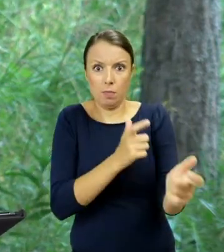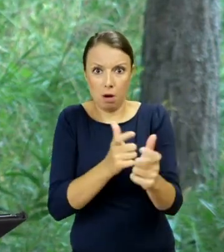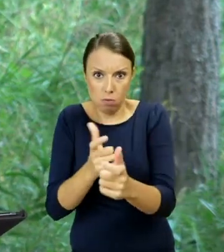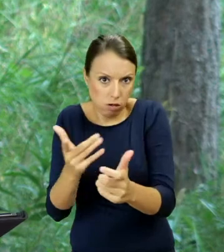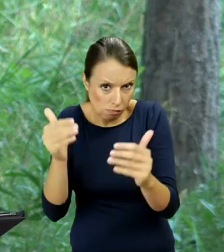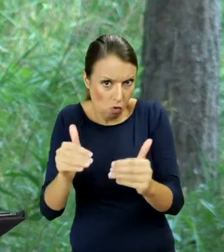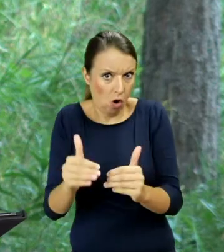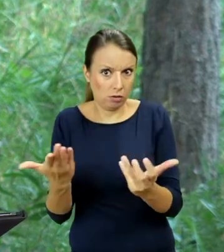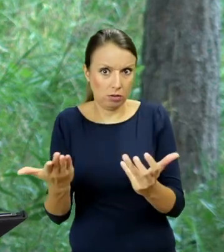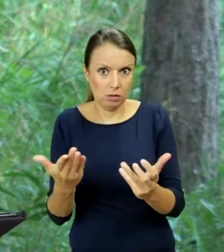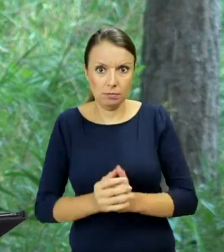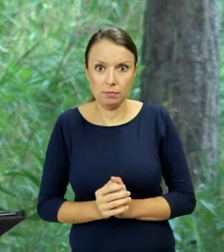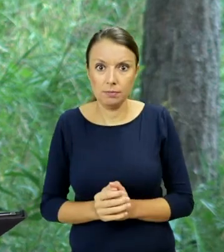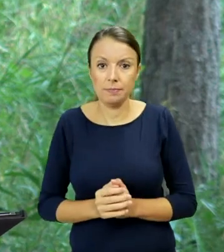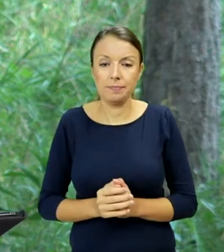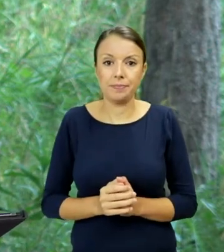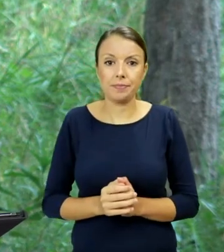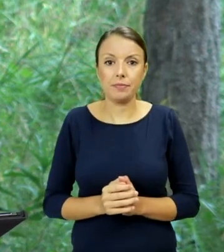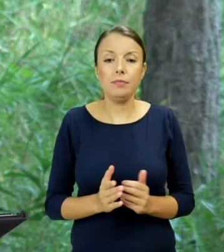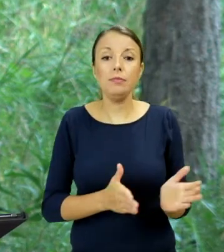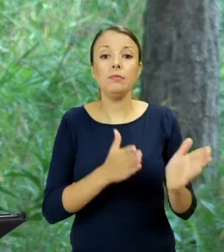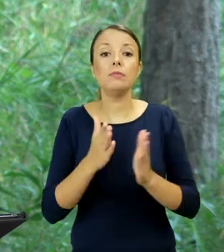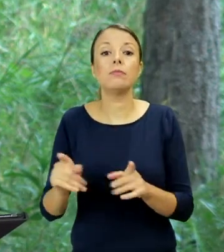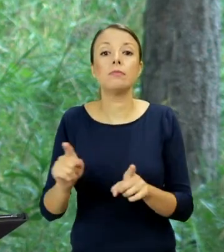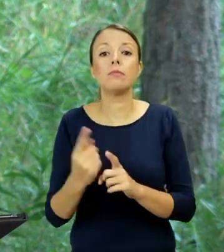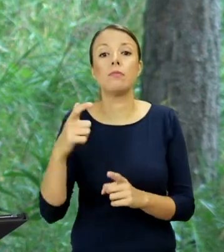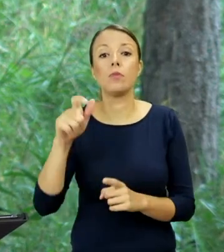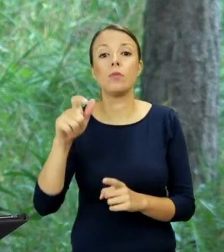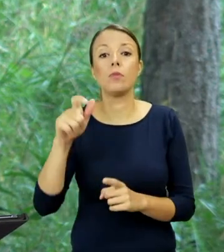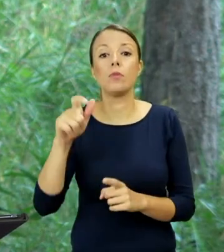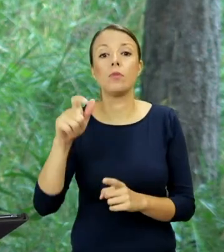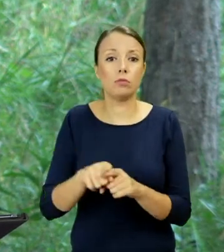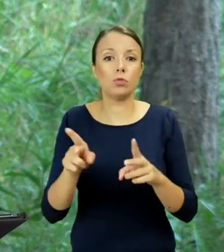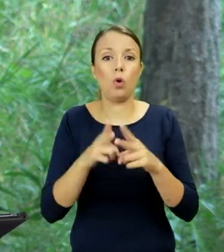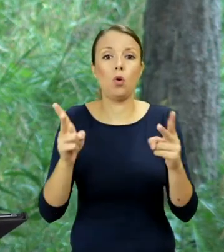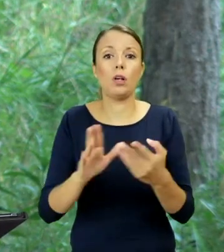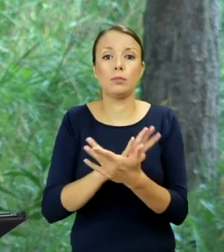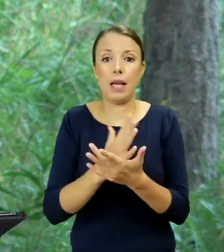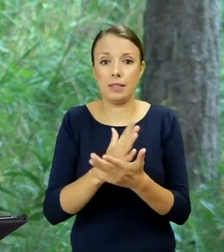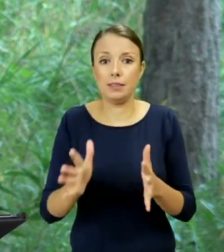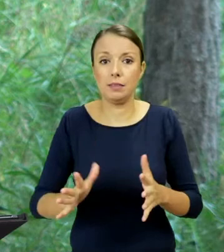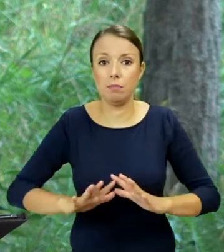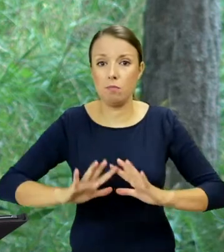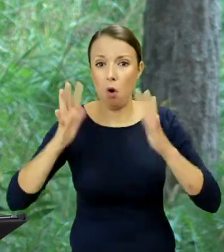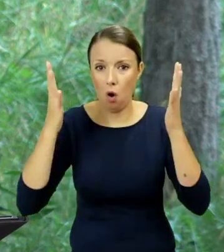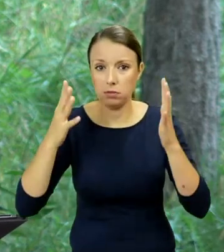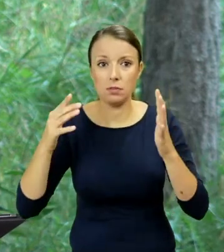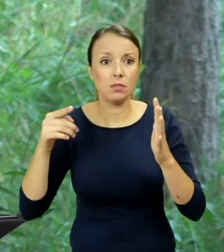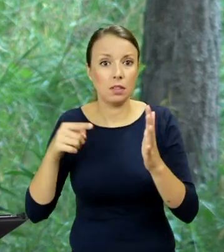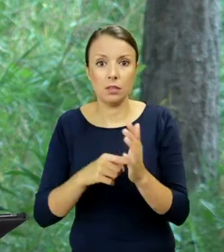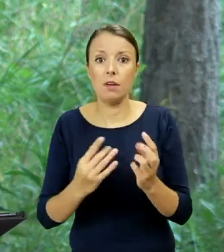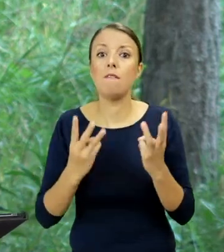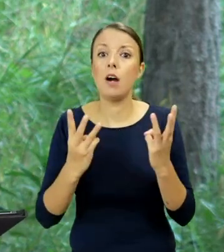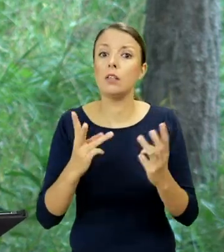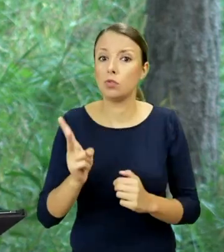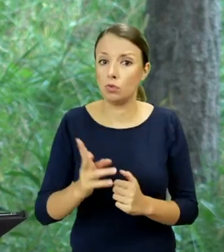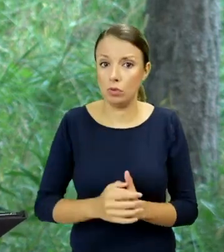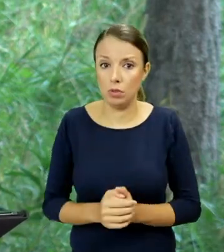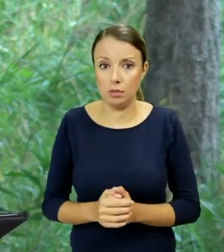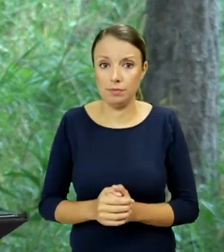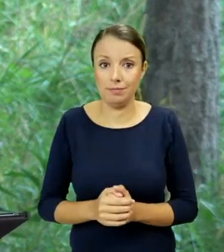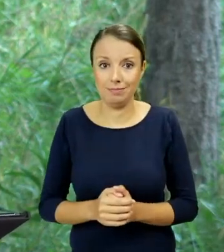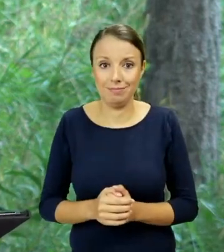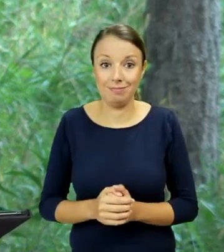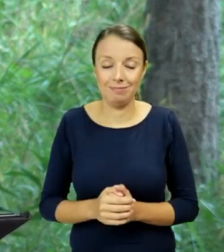rzeczywiście w tym okresie międzypowstaniowym miały kluczowe znaczenie, jest właściwie założycielka,